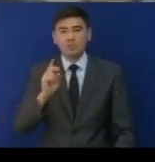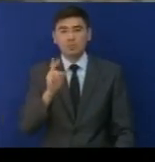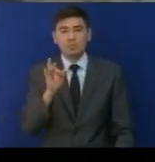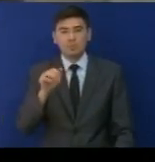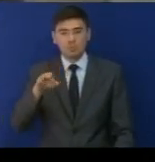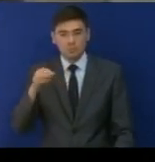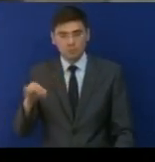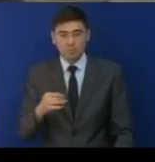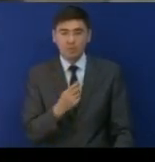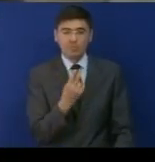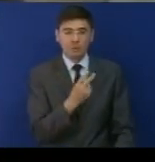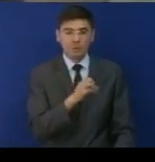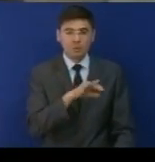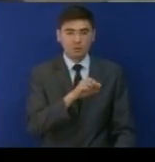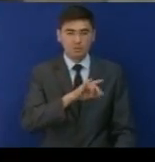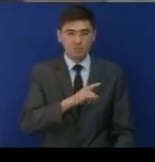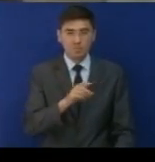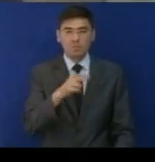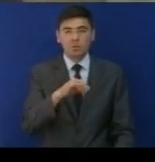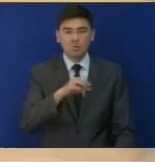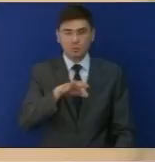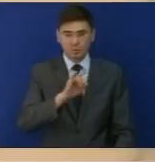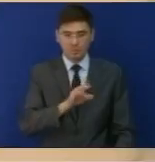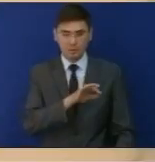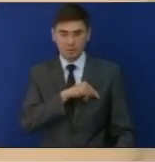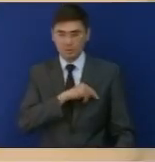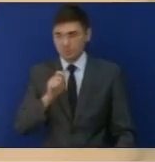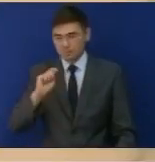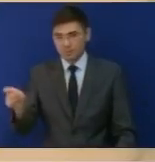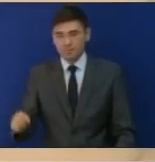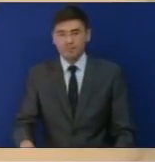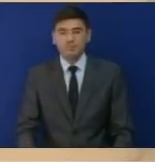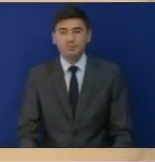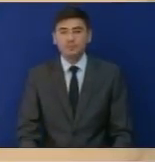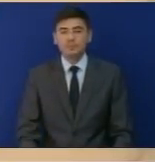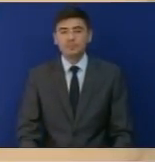второй степени». Указ вступает в силу со дня подписания, то есть сегодняшнего дня.